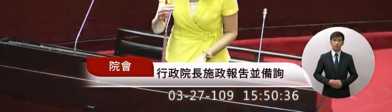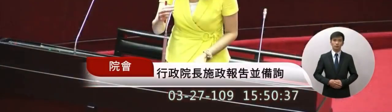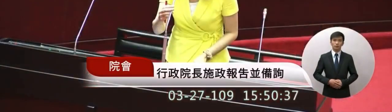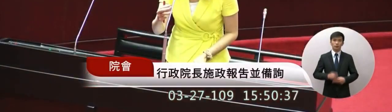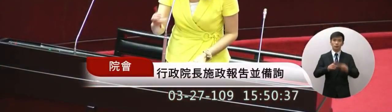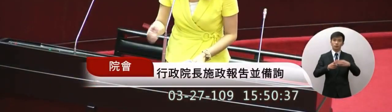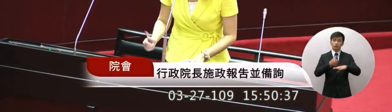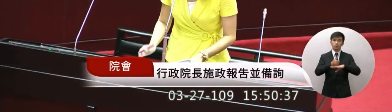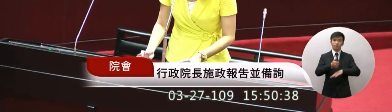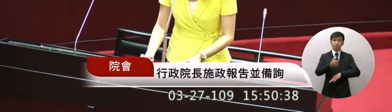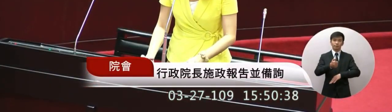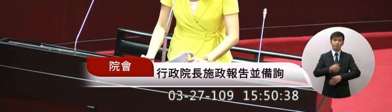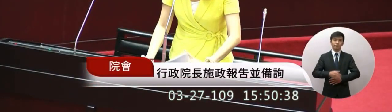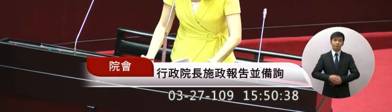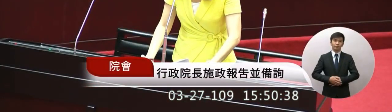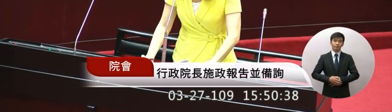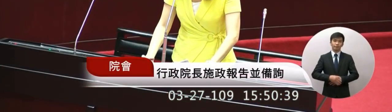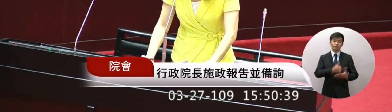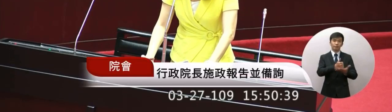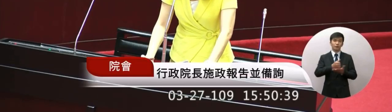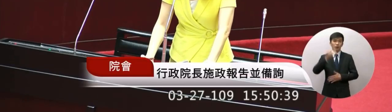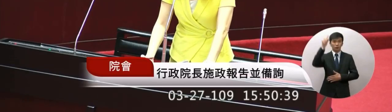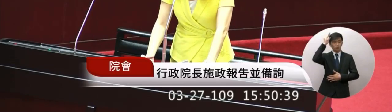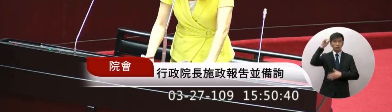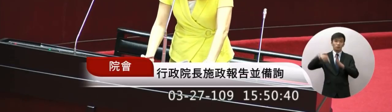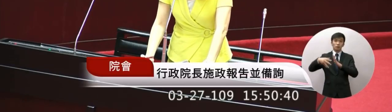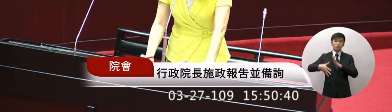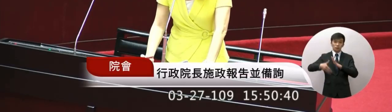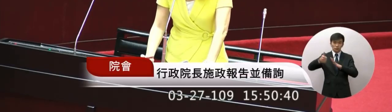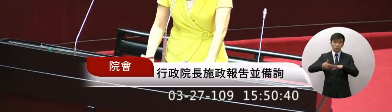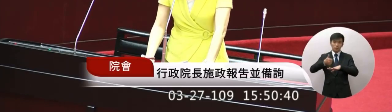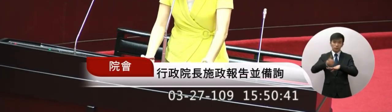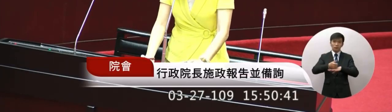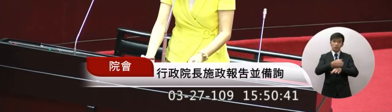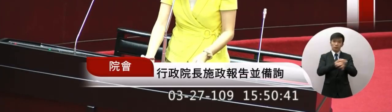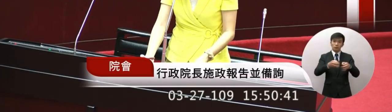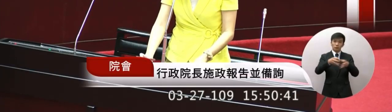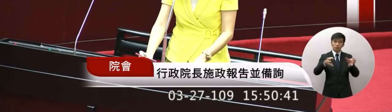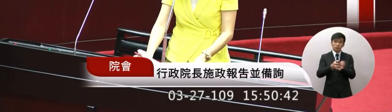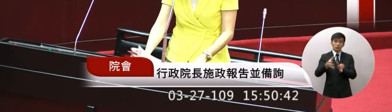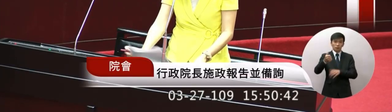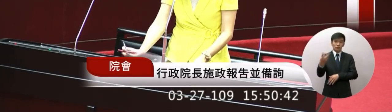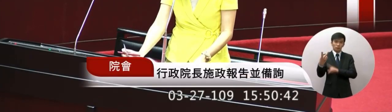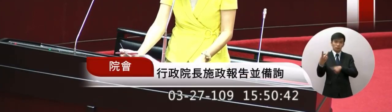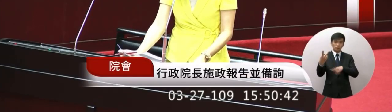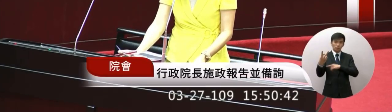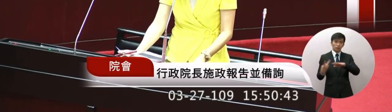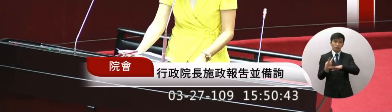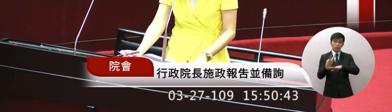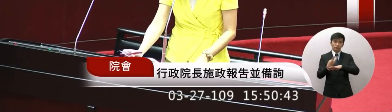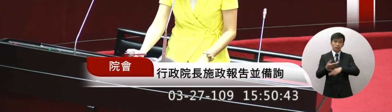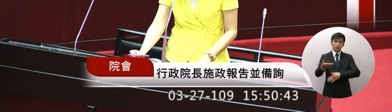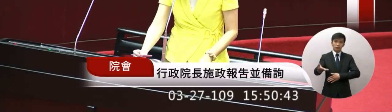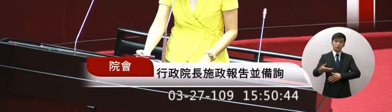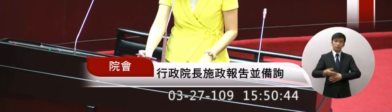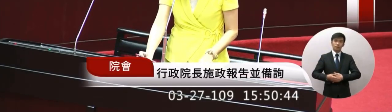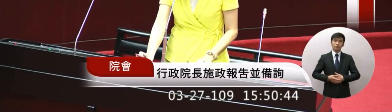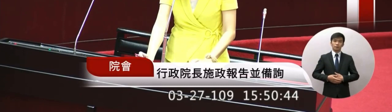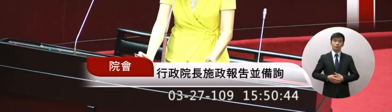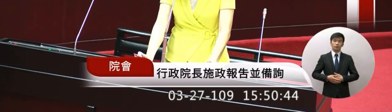谢主席，请苏贞昌院长跟经济部长，谢谢。 好，苏院长，还有沈部长。